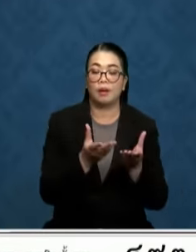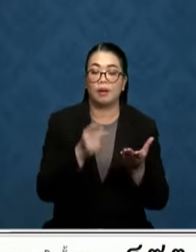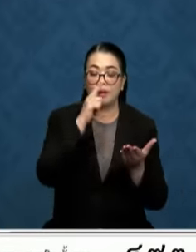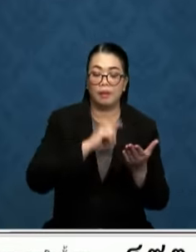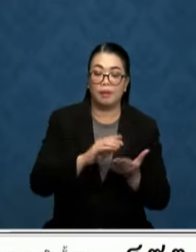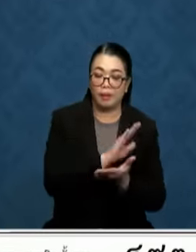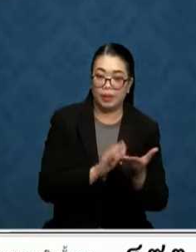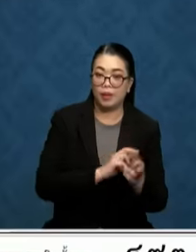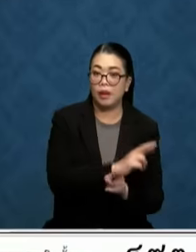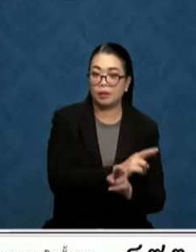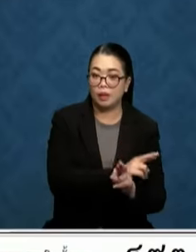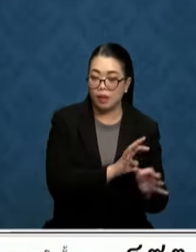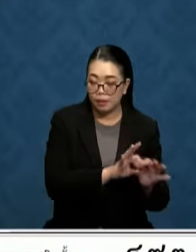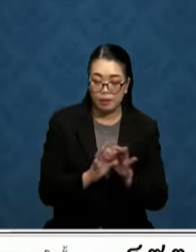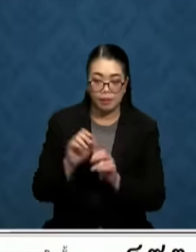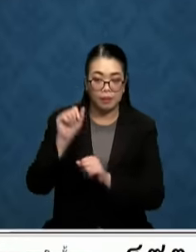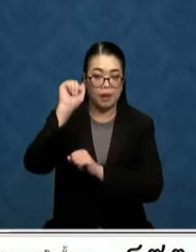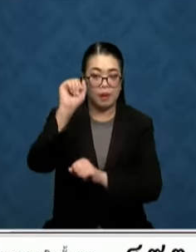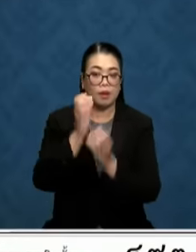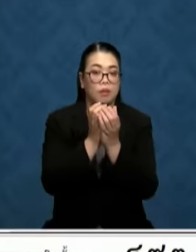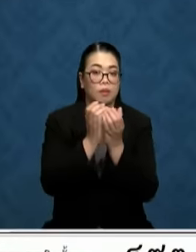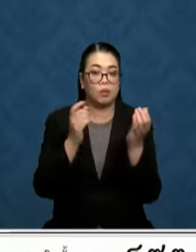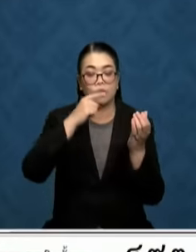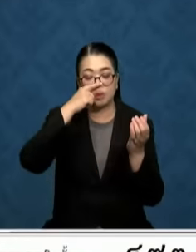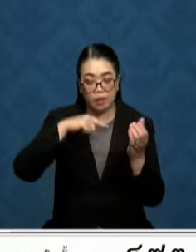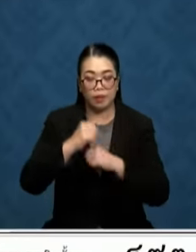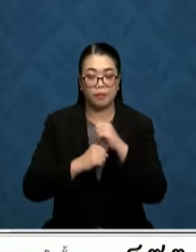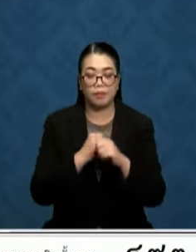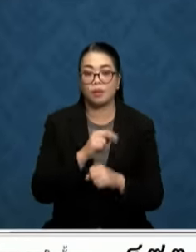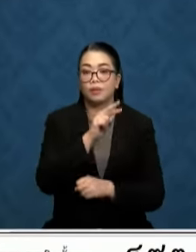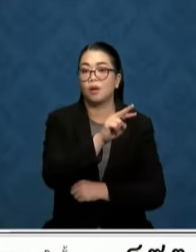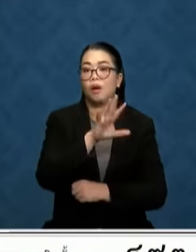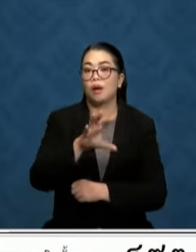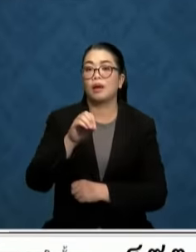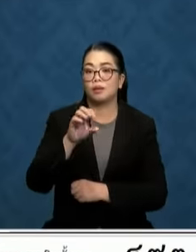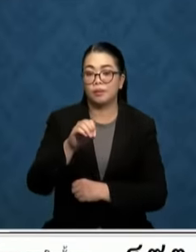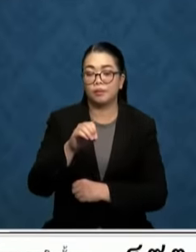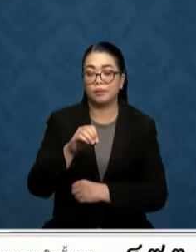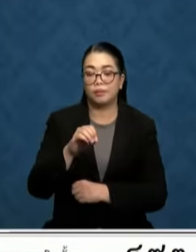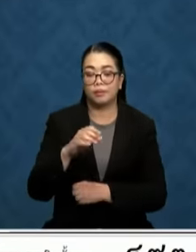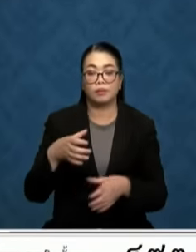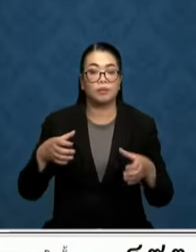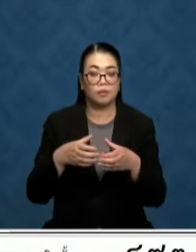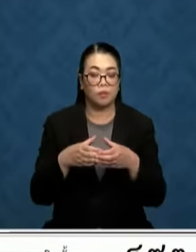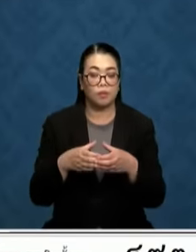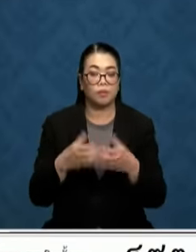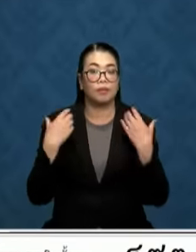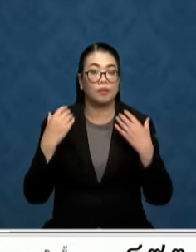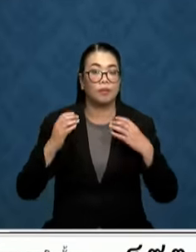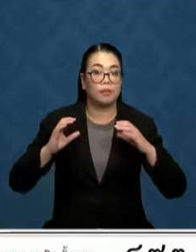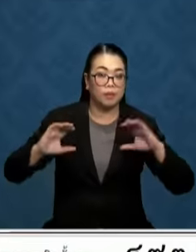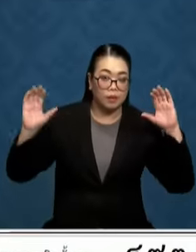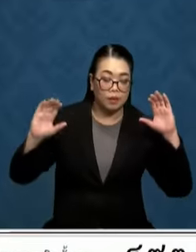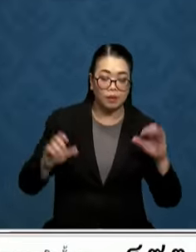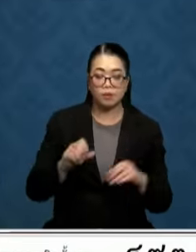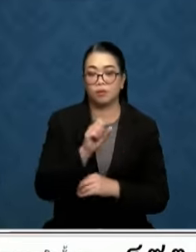็เสร็และประกาศให้รัฐมนูลแ่งราชนะจากไทยพุธศักราส 2550คณะรัฐมนตรีแล